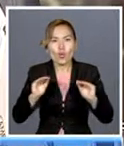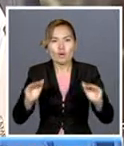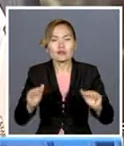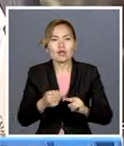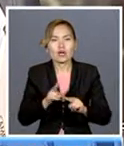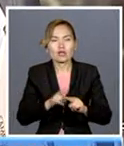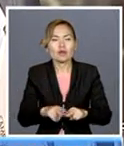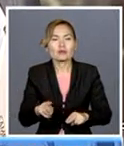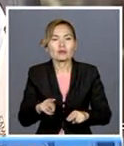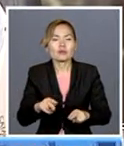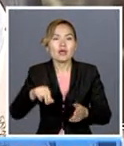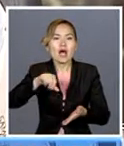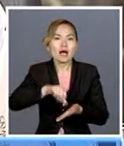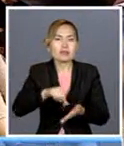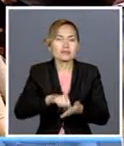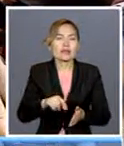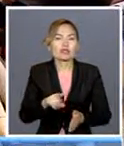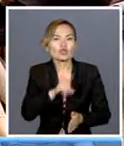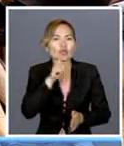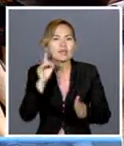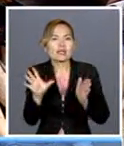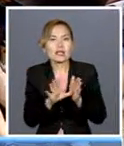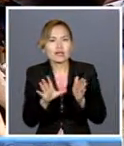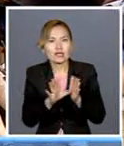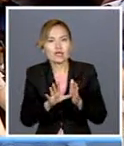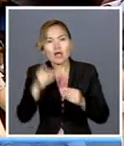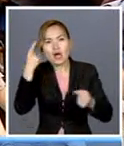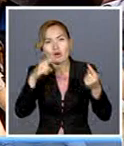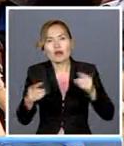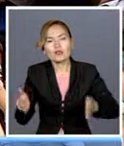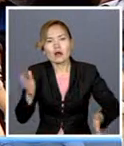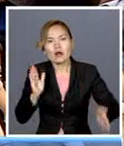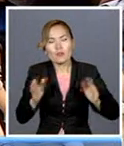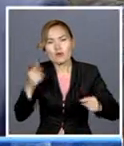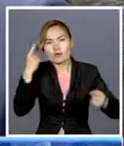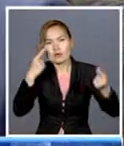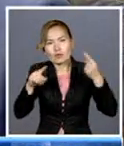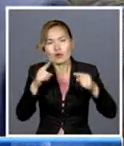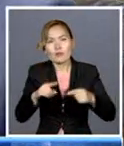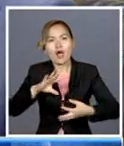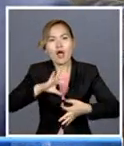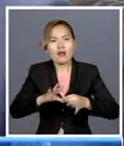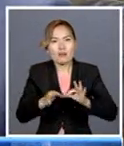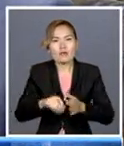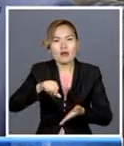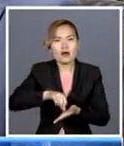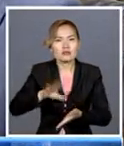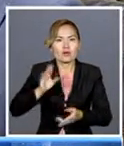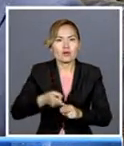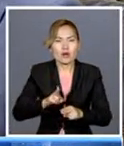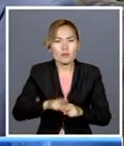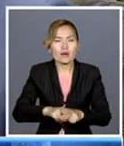жасыл энергетика, IT, тұрмысқа пайдалы өнертабыстар мен робототехника бойынша бақ сынайды. Олимпиадаға қатысушылар өз